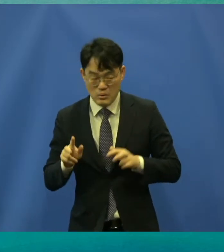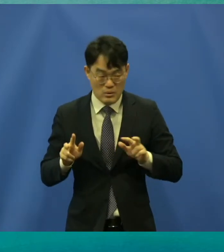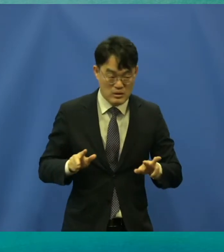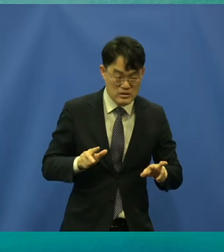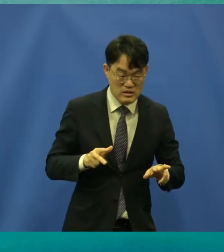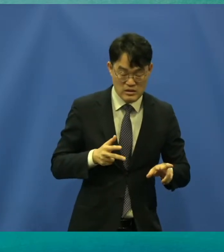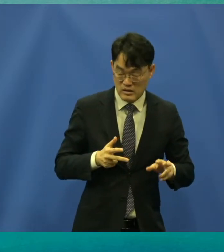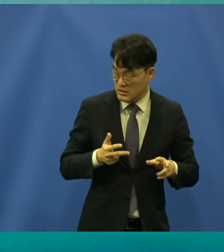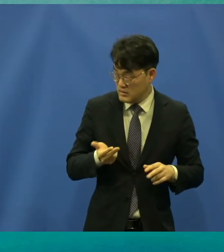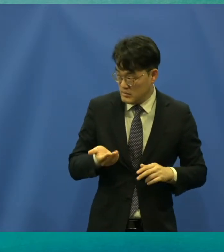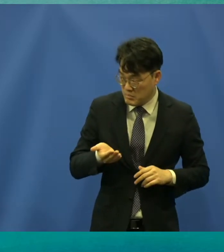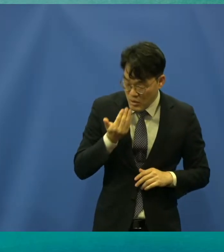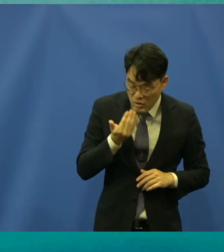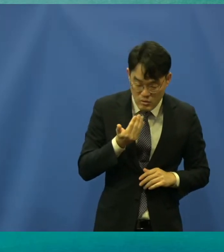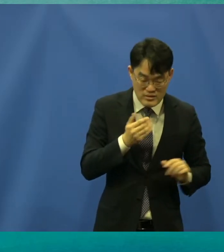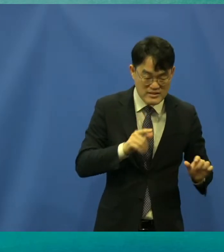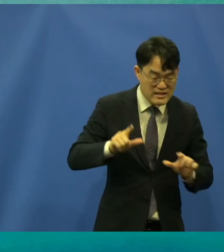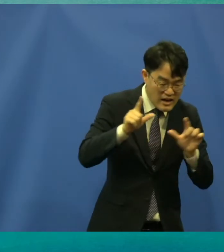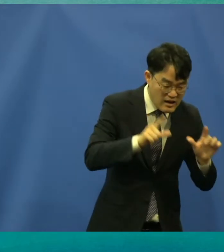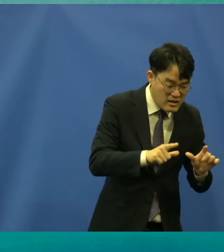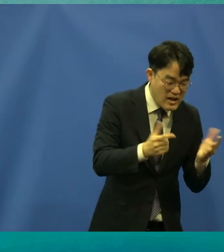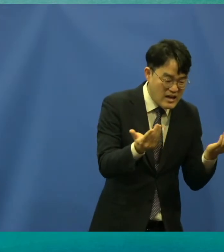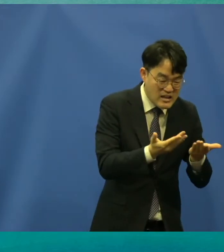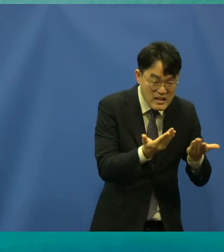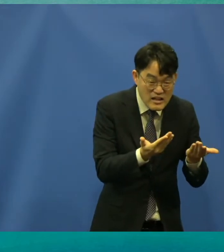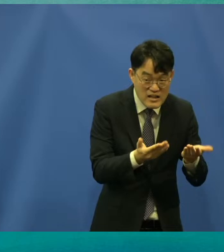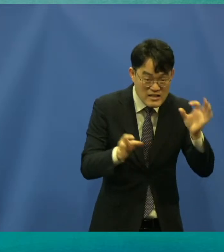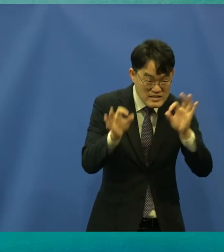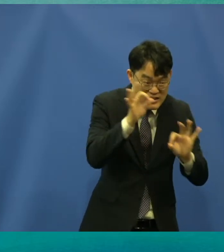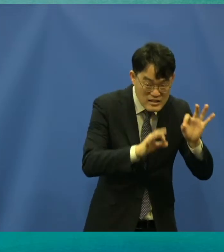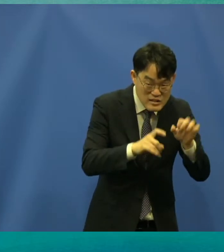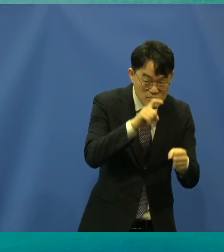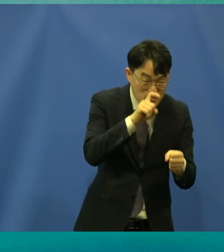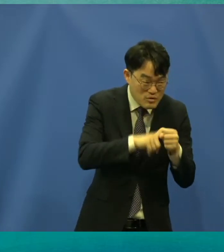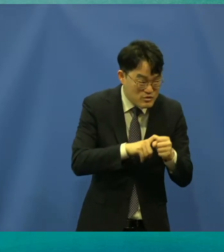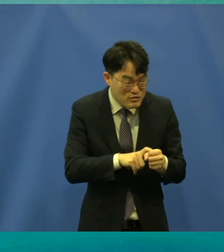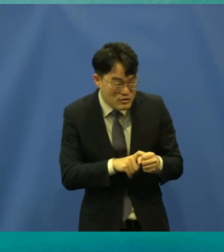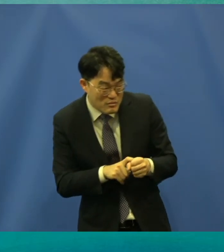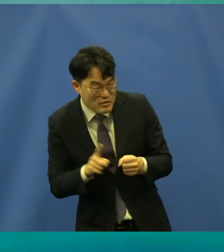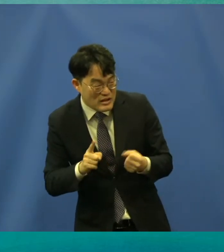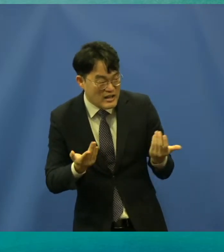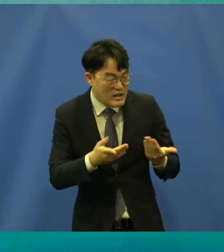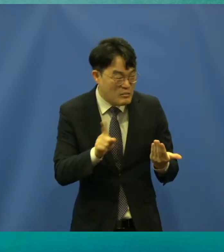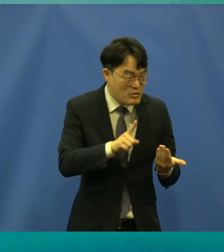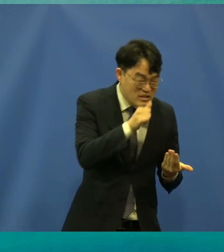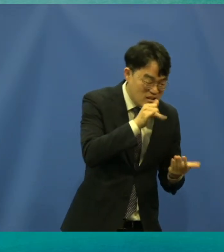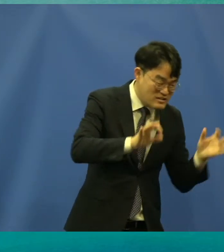얻기 위해서 끊임없이 말을 타고 그 몽골의